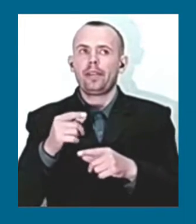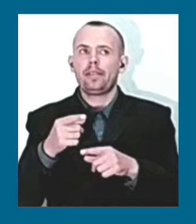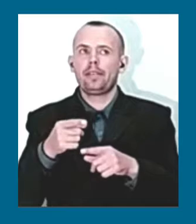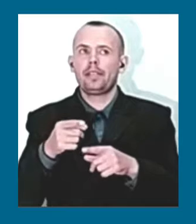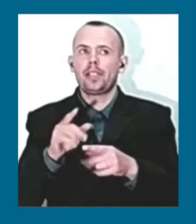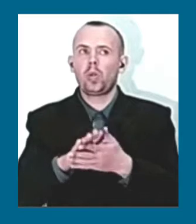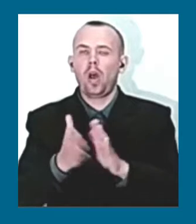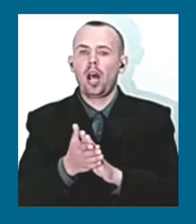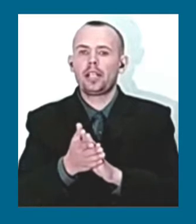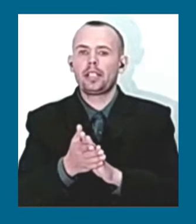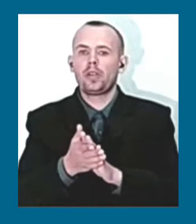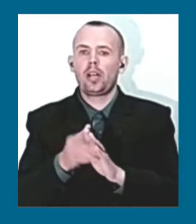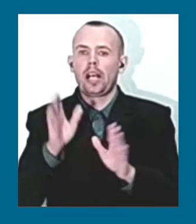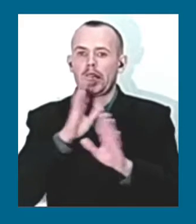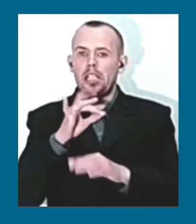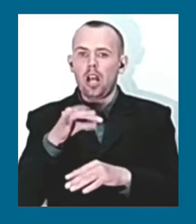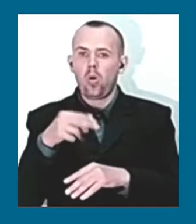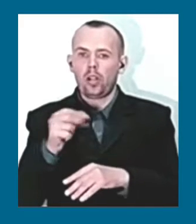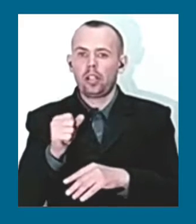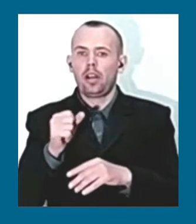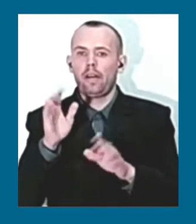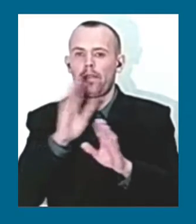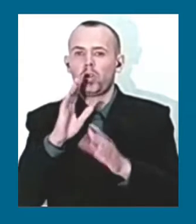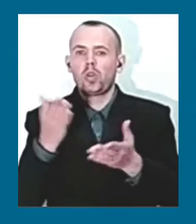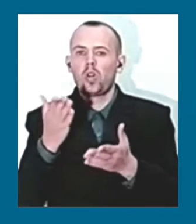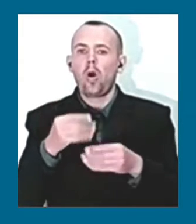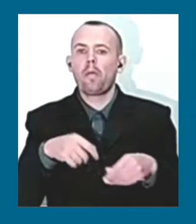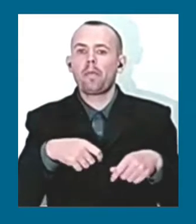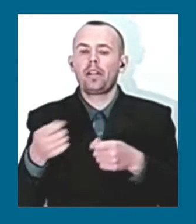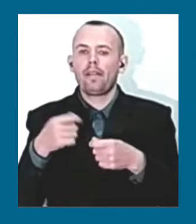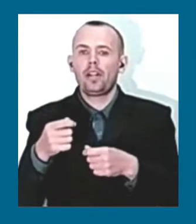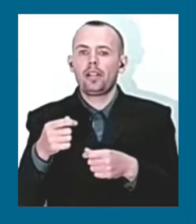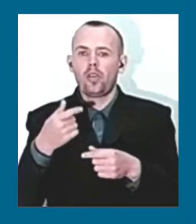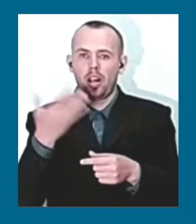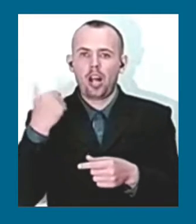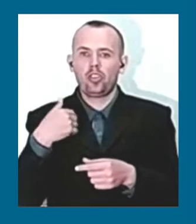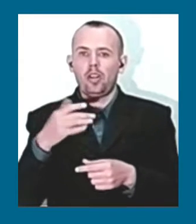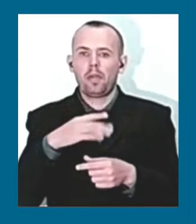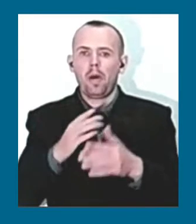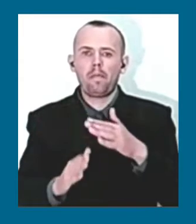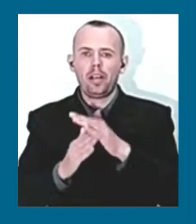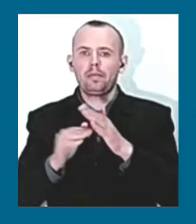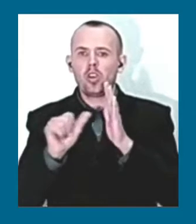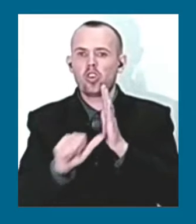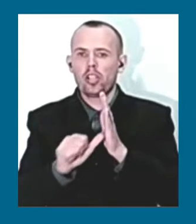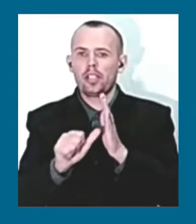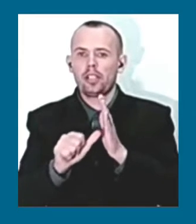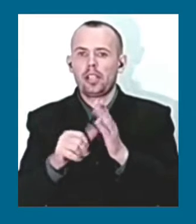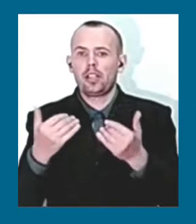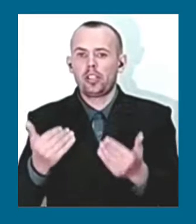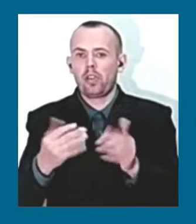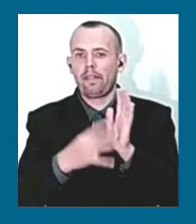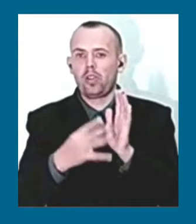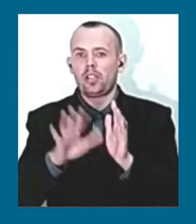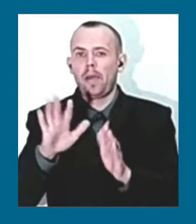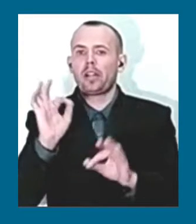кислорода в воздухе, которая подавалась раньше, у нас была максимум 60, сегодня 95% в воздухе